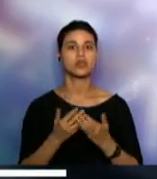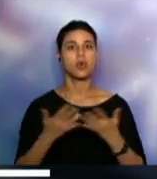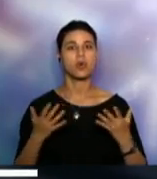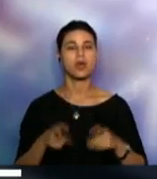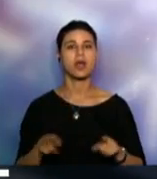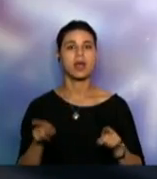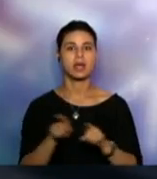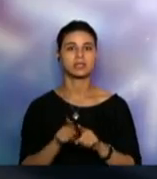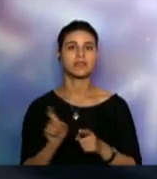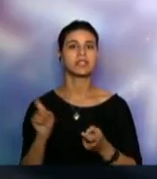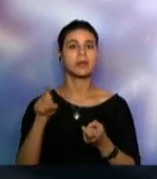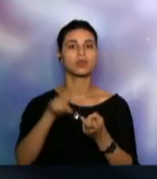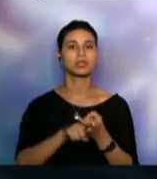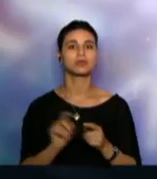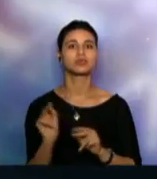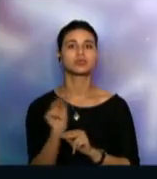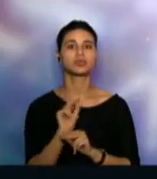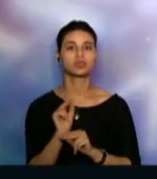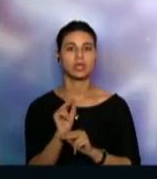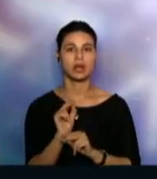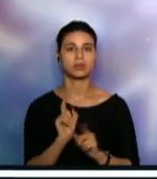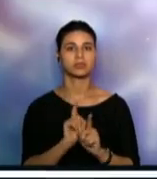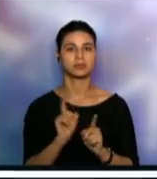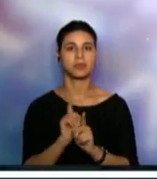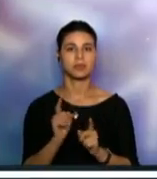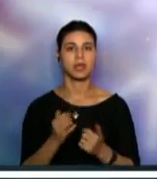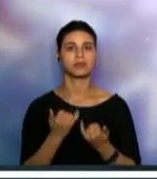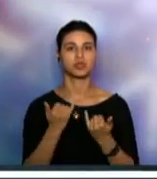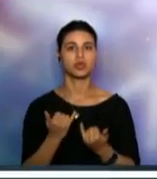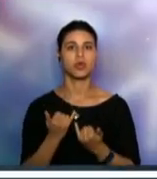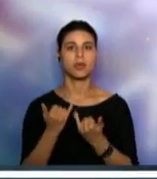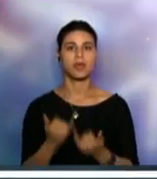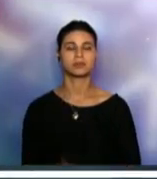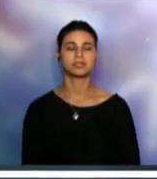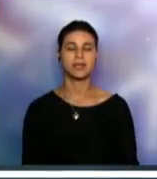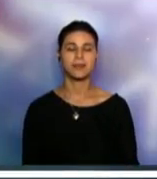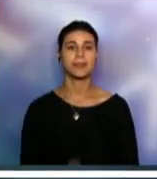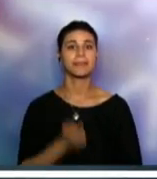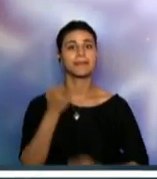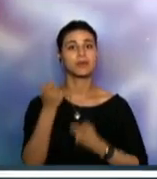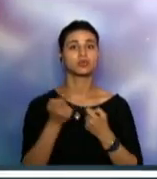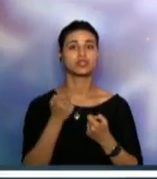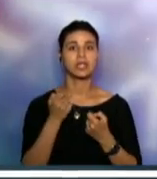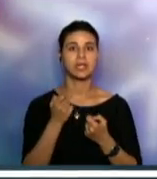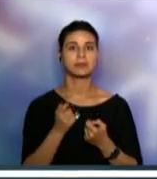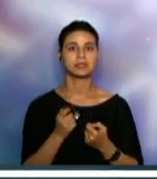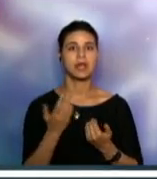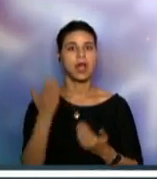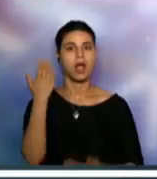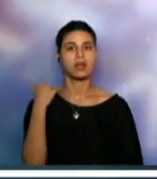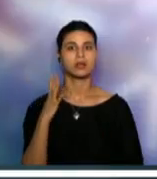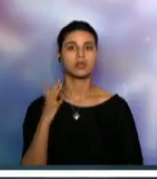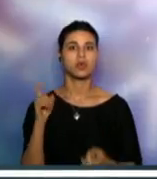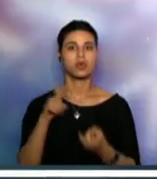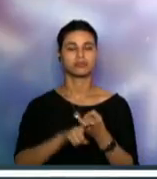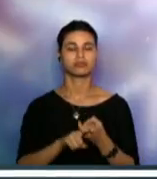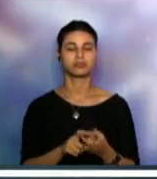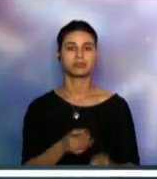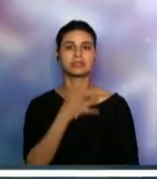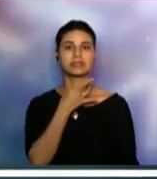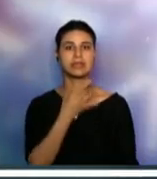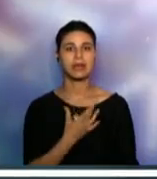ასევე დამოკიდებულების მკურნალობის კლინიკურ მიდგომებზე. უჯრედების რეაქტიულობა ადრე უკავშირდებოდა აბსტინენციას,